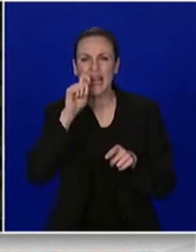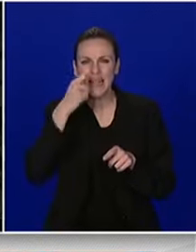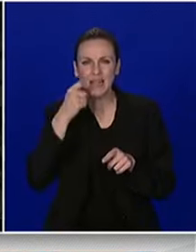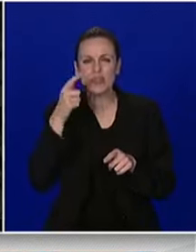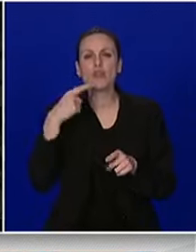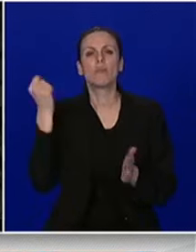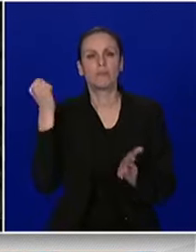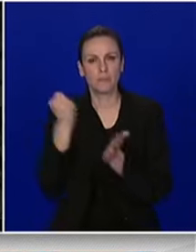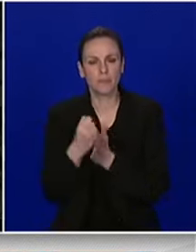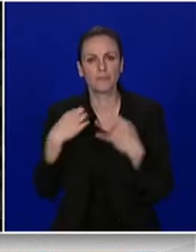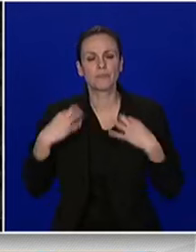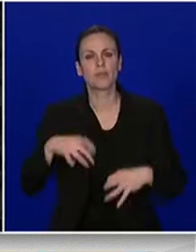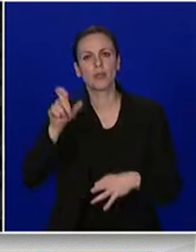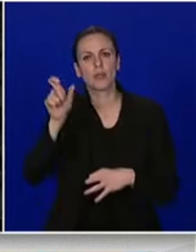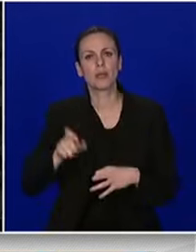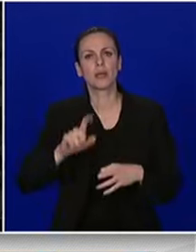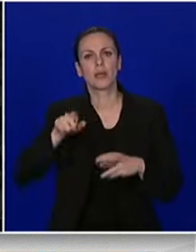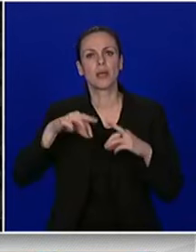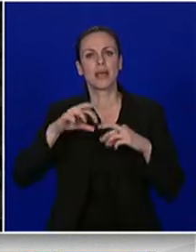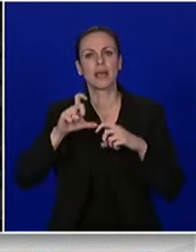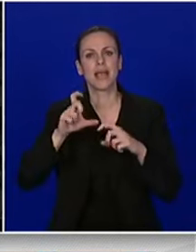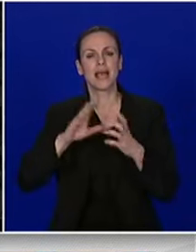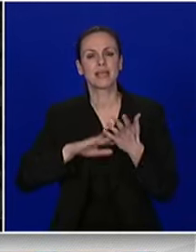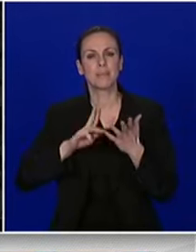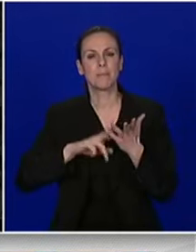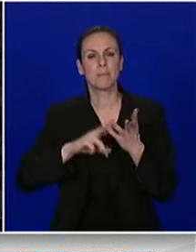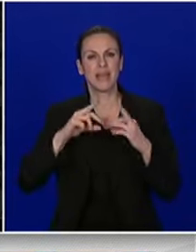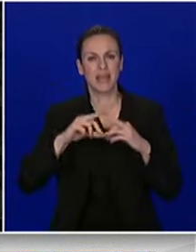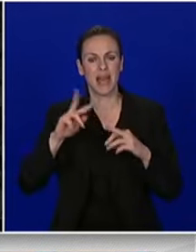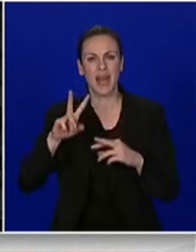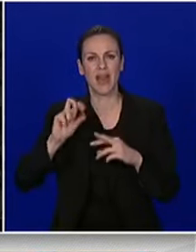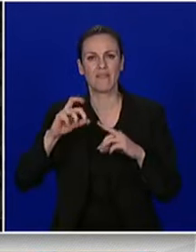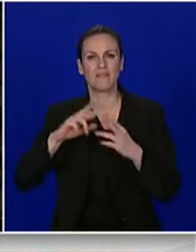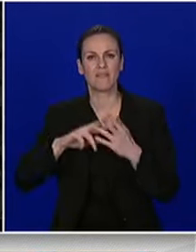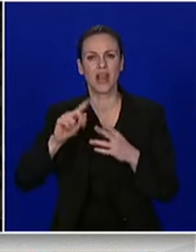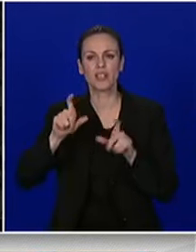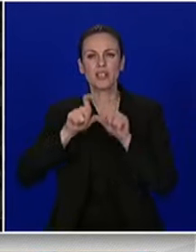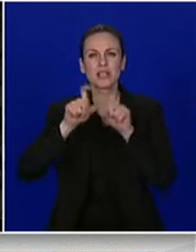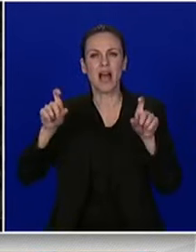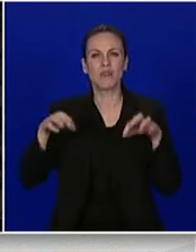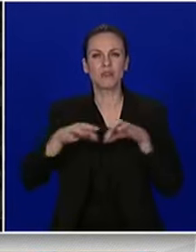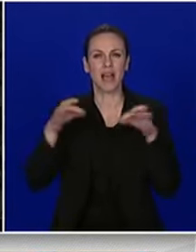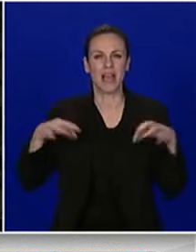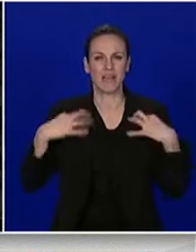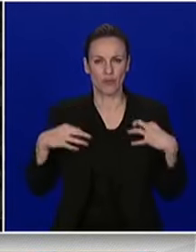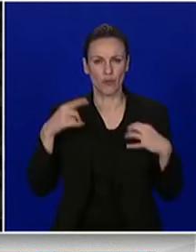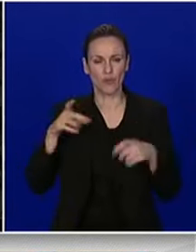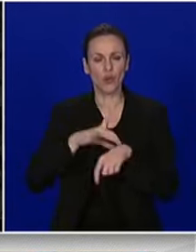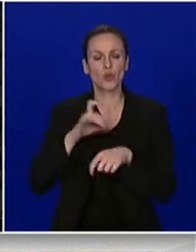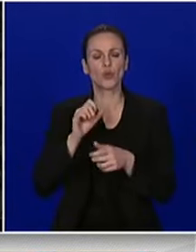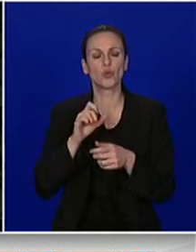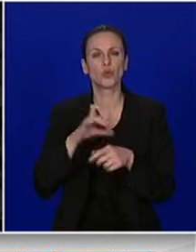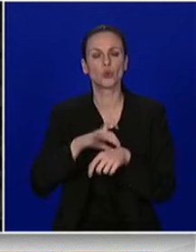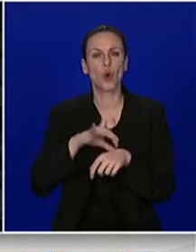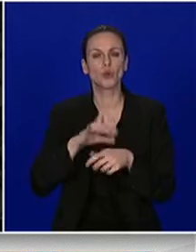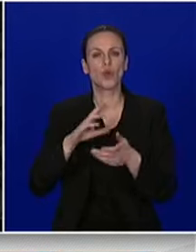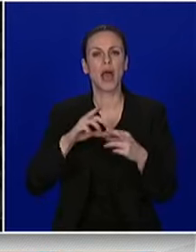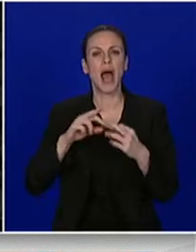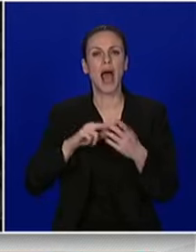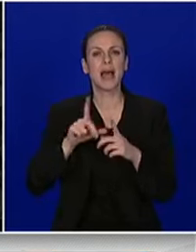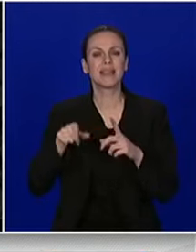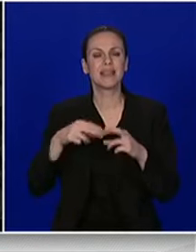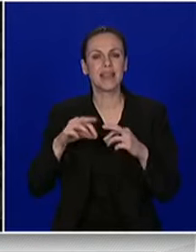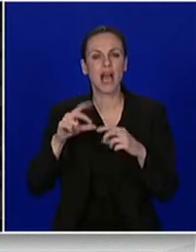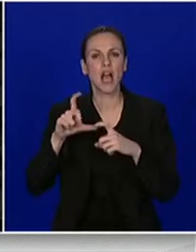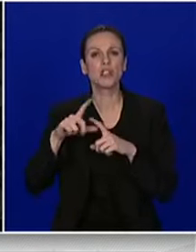validirala profesorica Jasmina Vraneš u Zavodu za javno zdravstvo dr. Andrija Štampar se